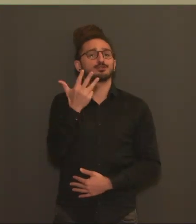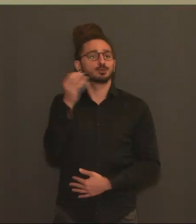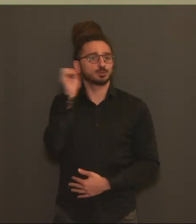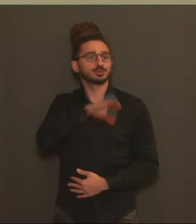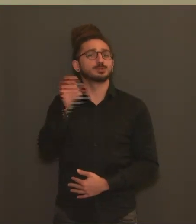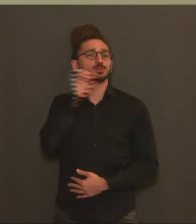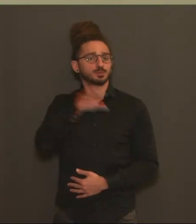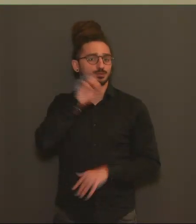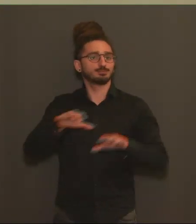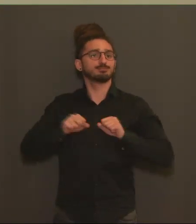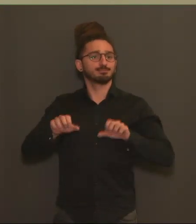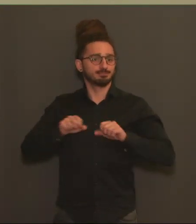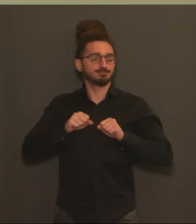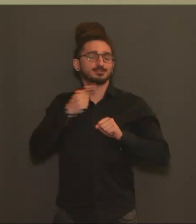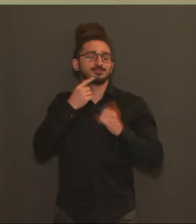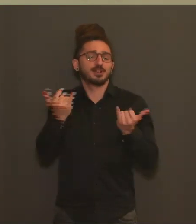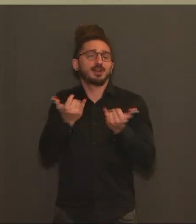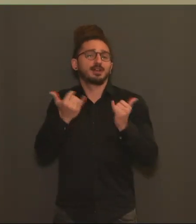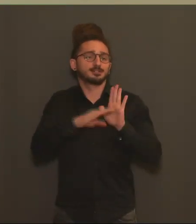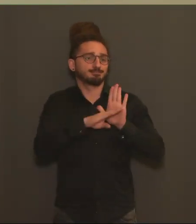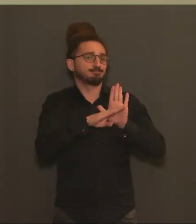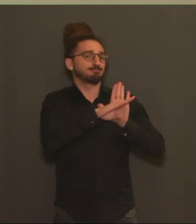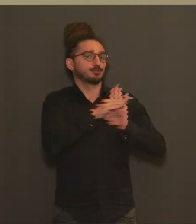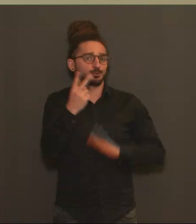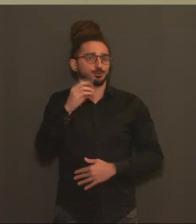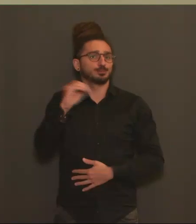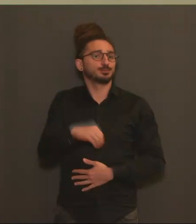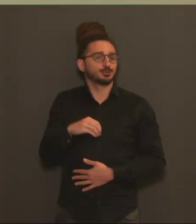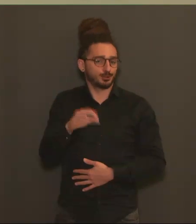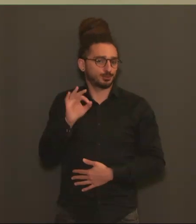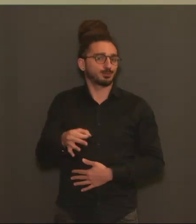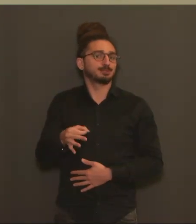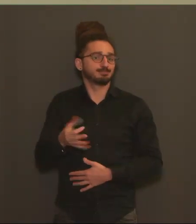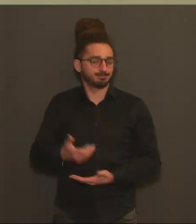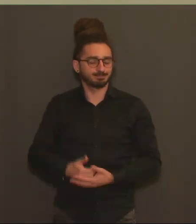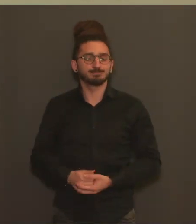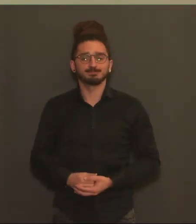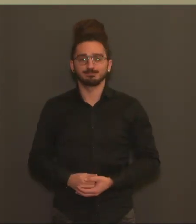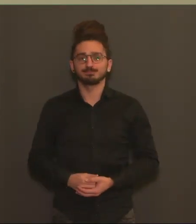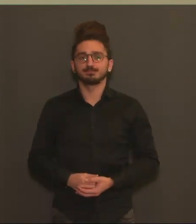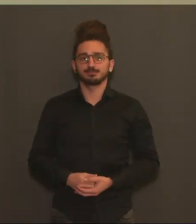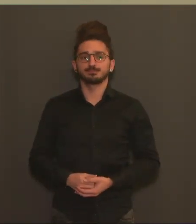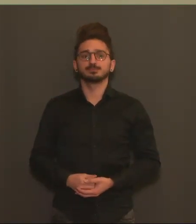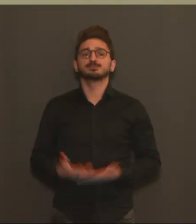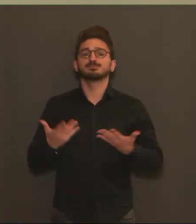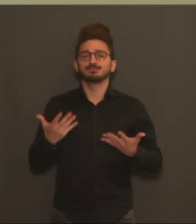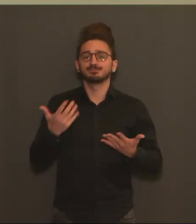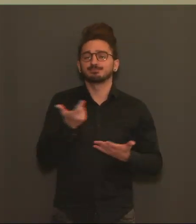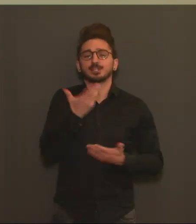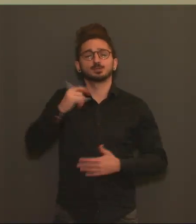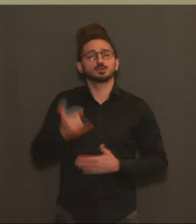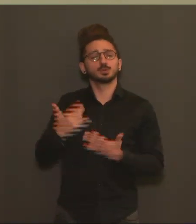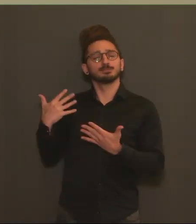que de 2%. Cette augmentation, donc, que nous avons connue depuis quelque temps, et vous voyez que c'est la 4e depuis